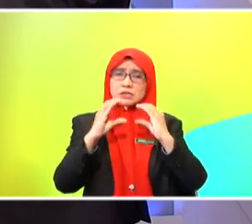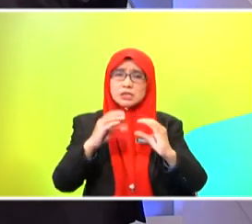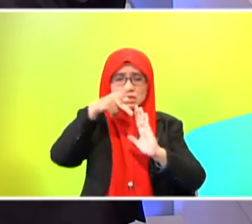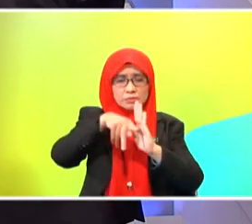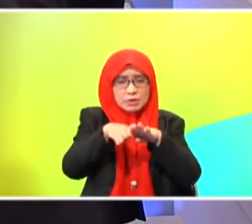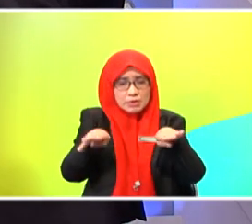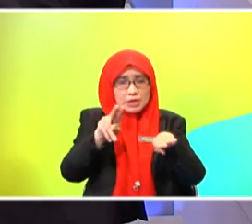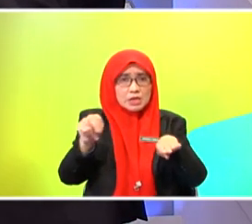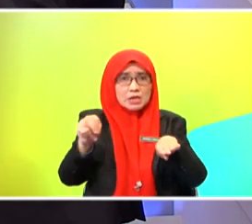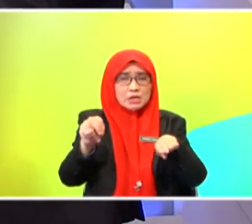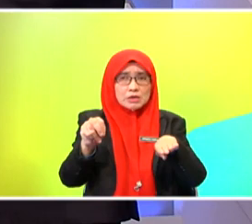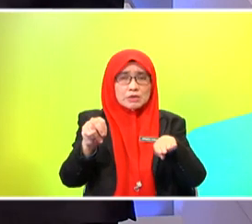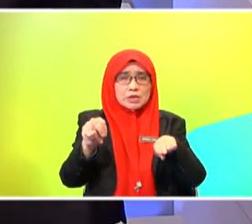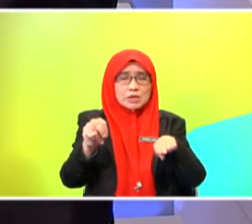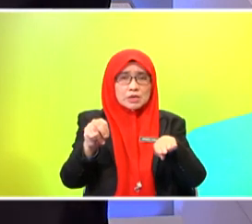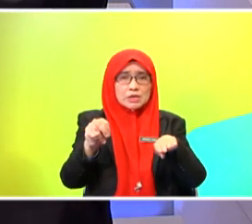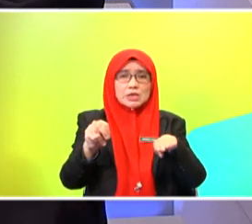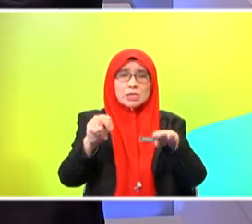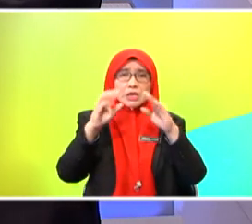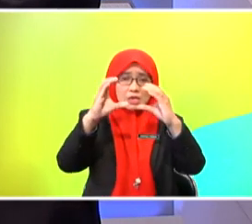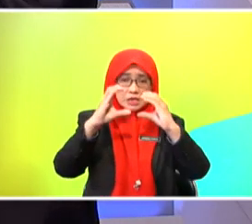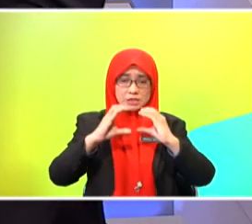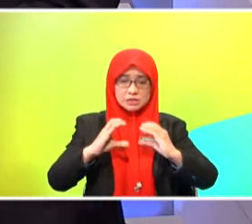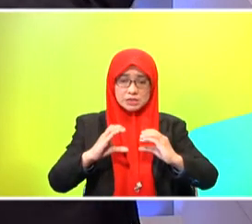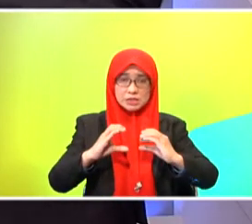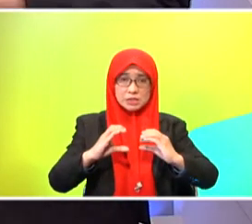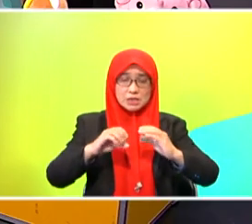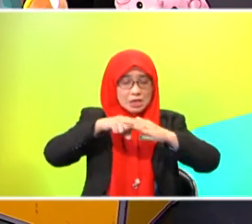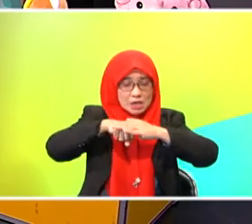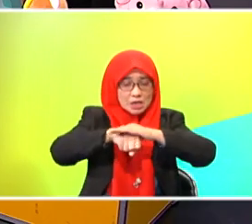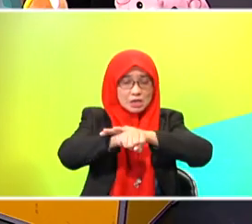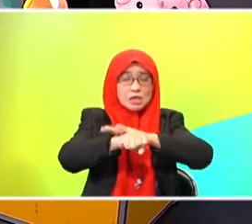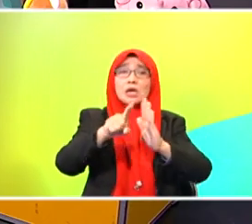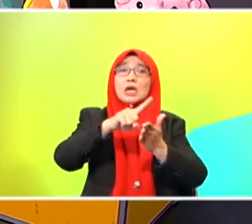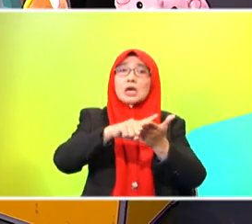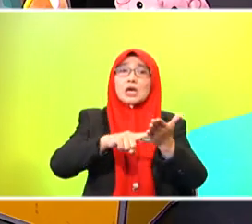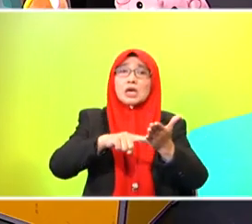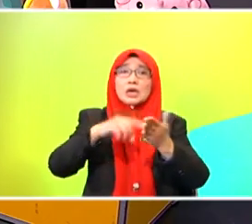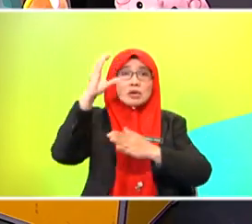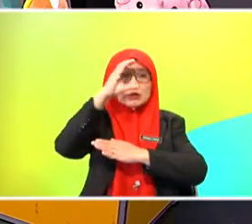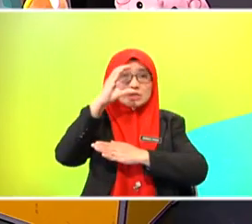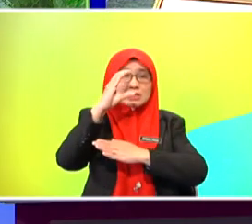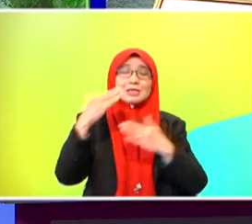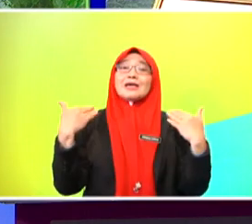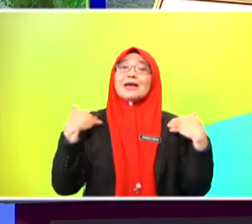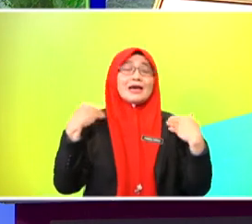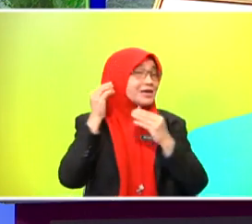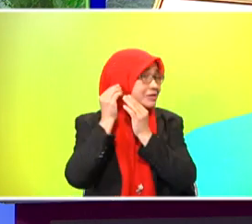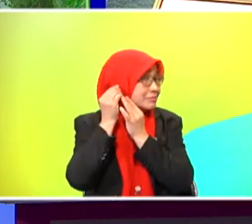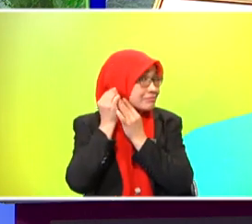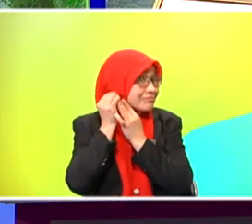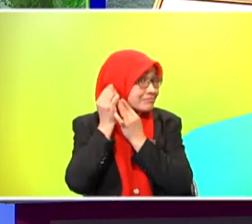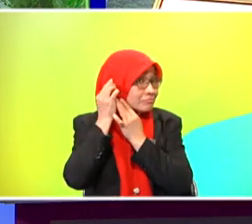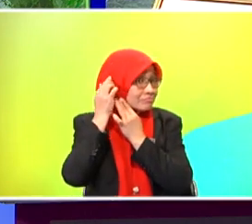haiwan dengan menggunakan dengan cara melahirkan anak. Apa cirinya, Ria? Bercuping telinga. Ya, dan berbulu